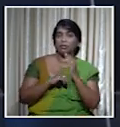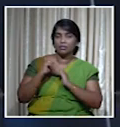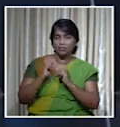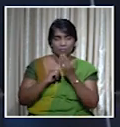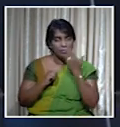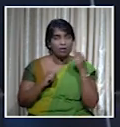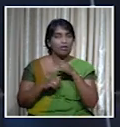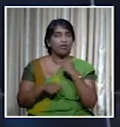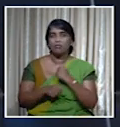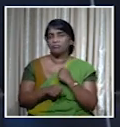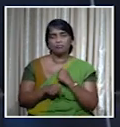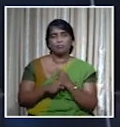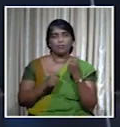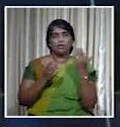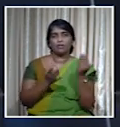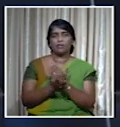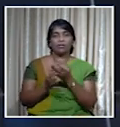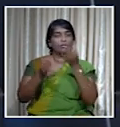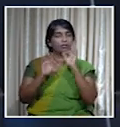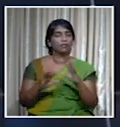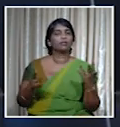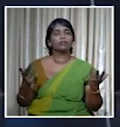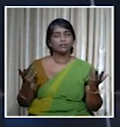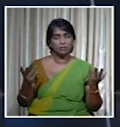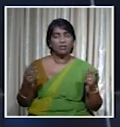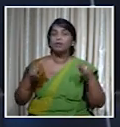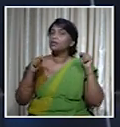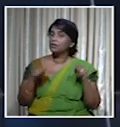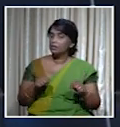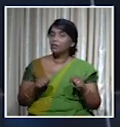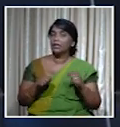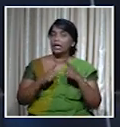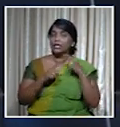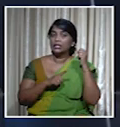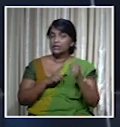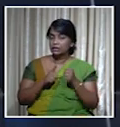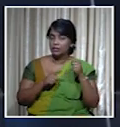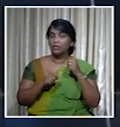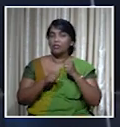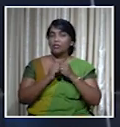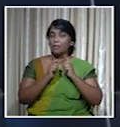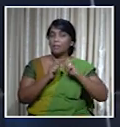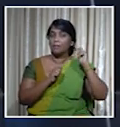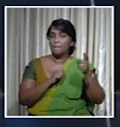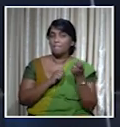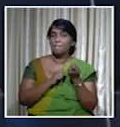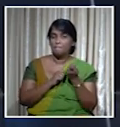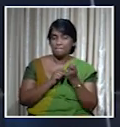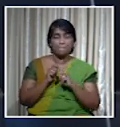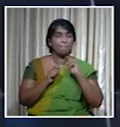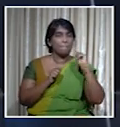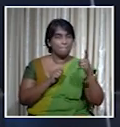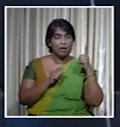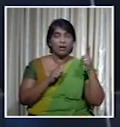නමුත් ආණ්ඩුවේකට මුදල් වෙන් කිරීම නිවැරදිව සිද්ධ කළා නැහැ අද රාජ ඉංජිනේරු සංස්ථාවට ගෙවන්න තියෙන මුදලක් ගෙවුවේ නැහැ